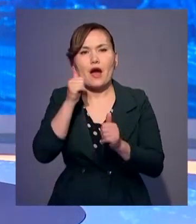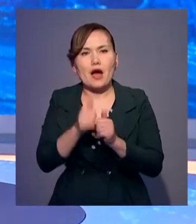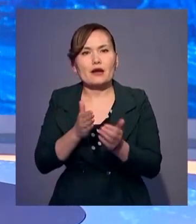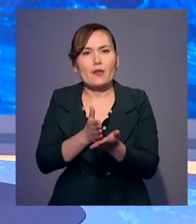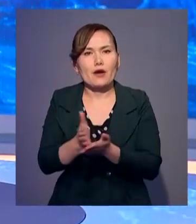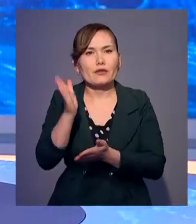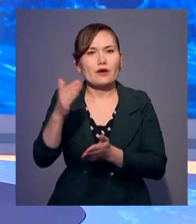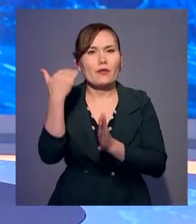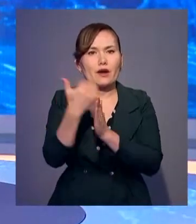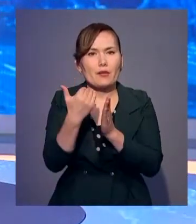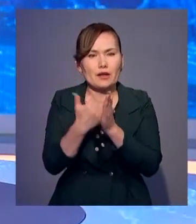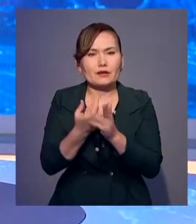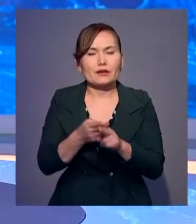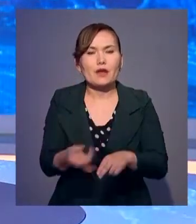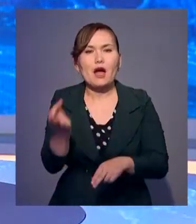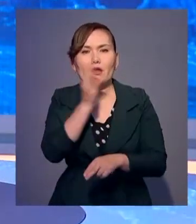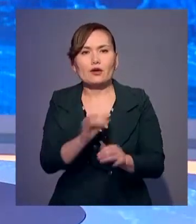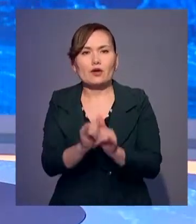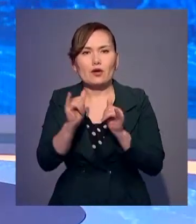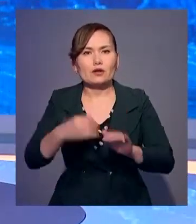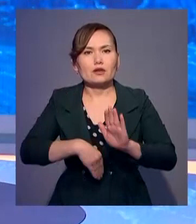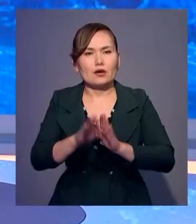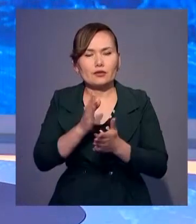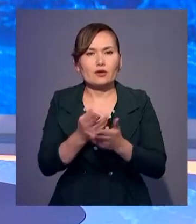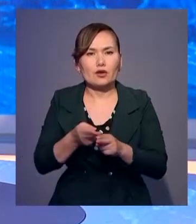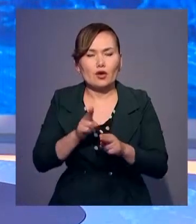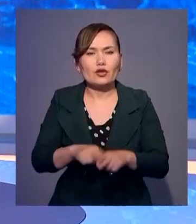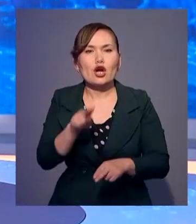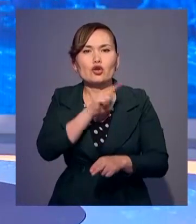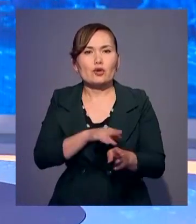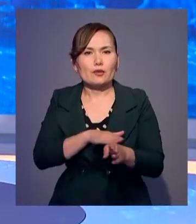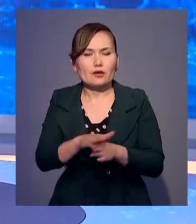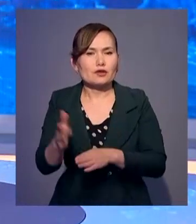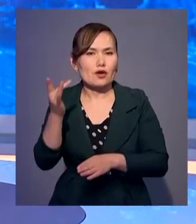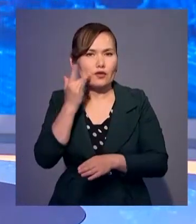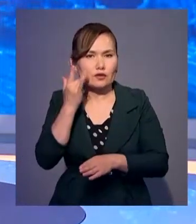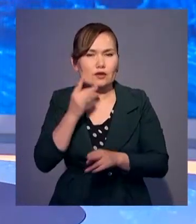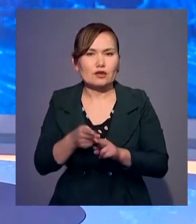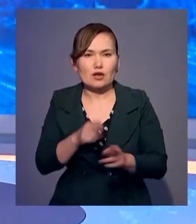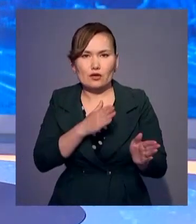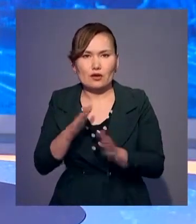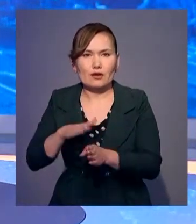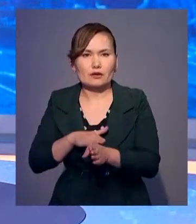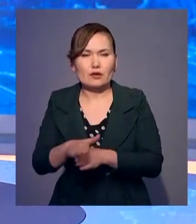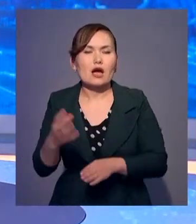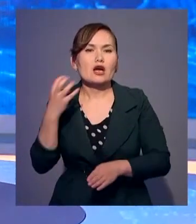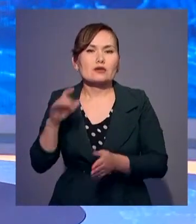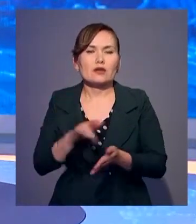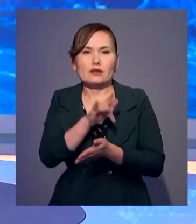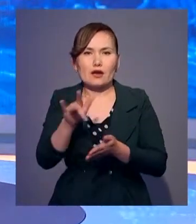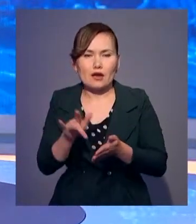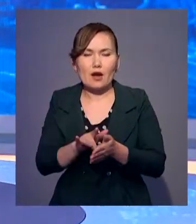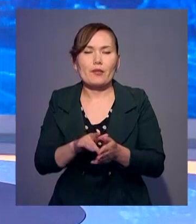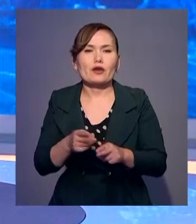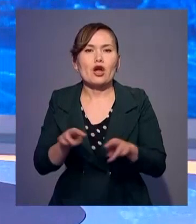стратегиялық бағдарламалардың тиімділігі айқындалып, орындалу барысына үздіксіз талдау жасалған абзал. Сырбойылық үкіметтік емес